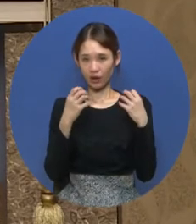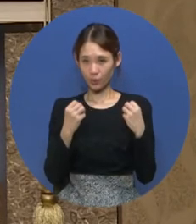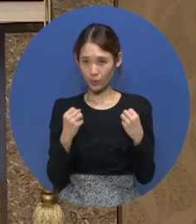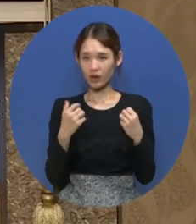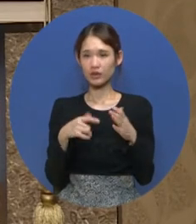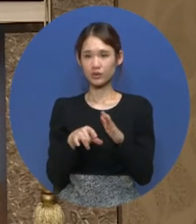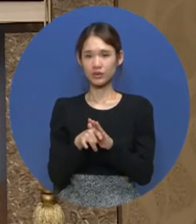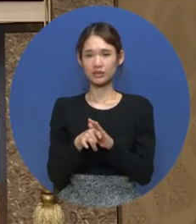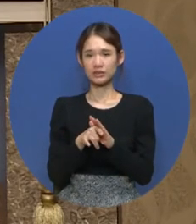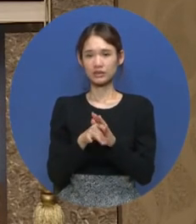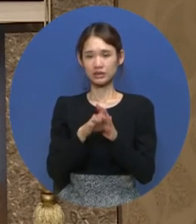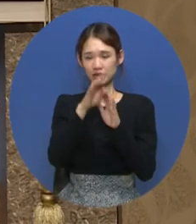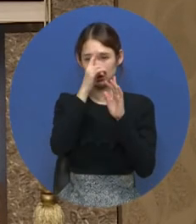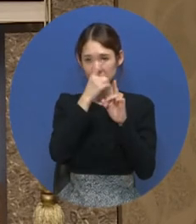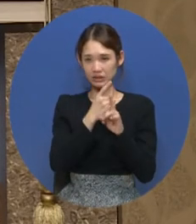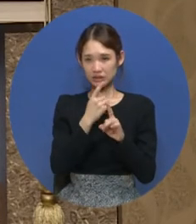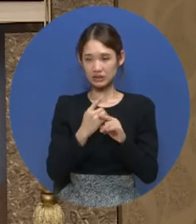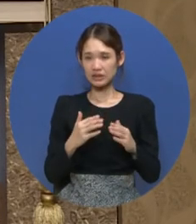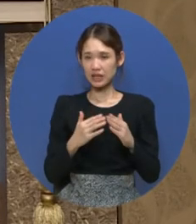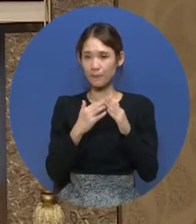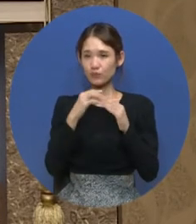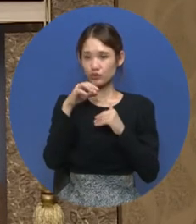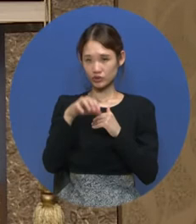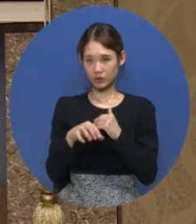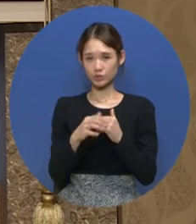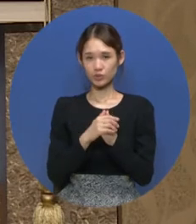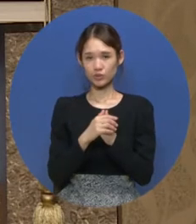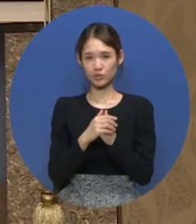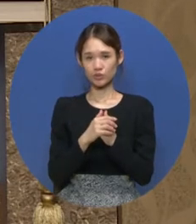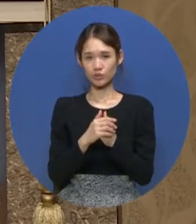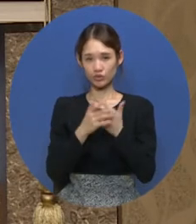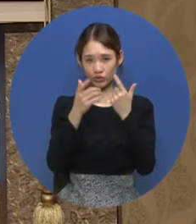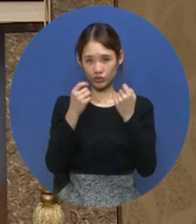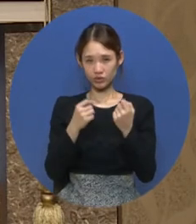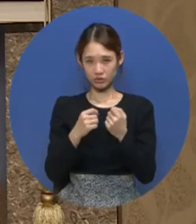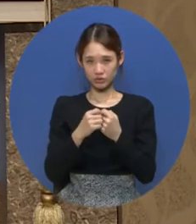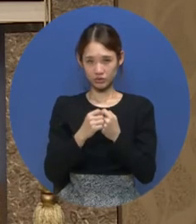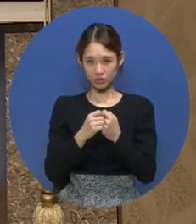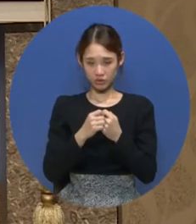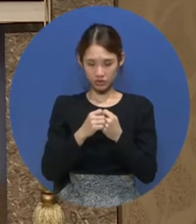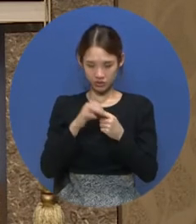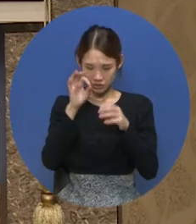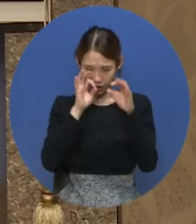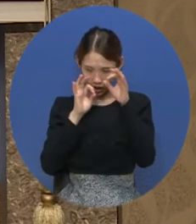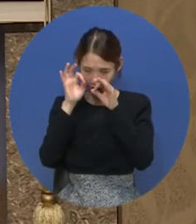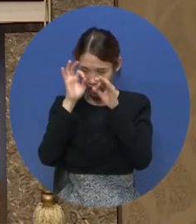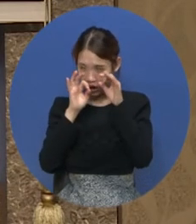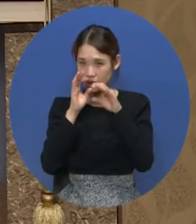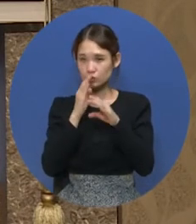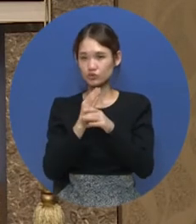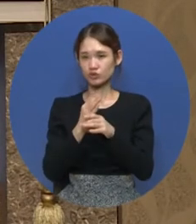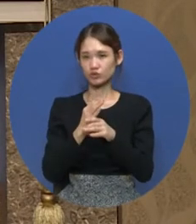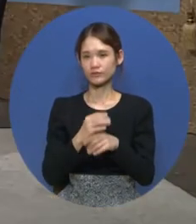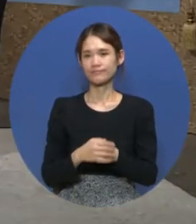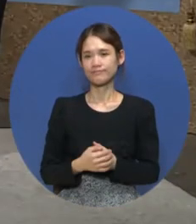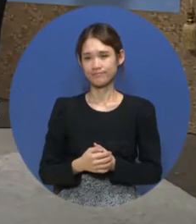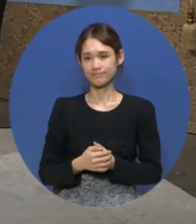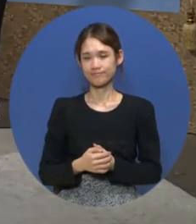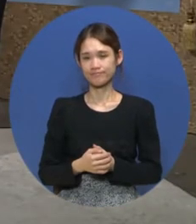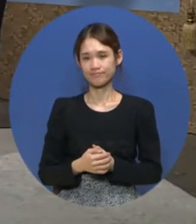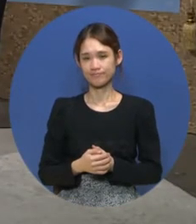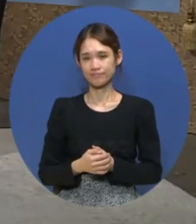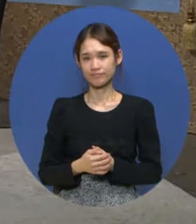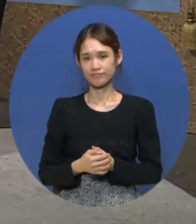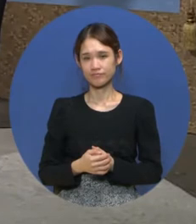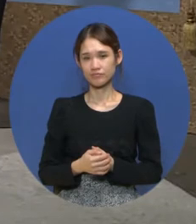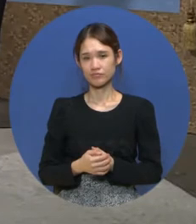힐링 캠프 장소 칠링 장소 그런 것들에 대한 것을 지금 저희가 많이 알아보고 있는 중에 있습니다 아